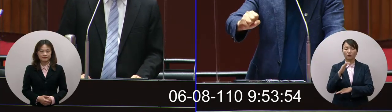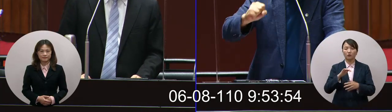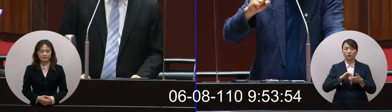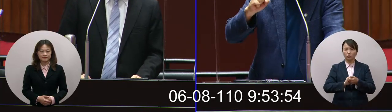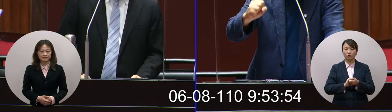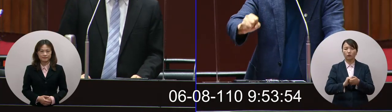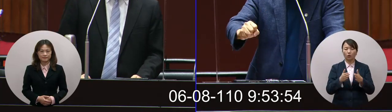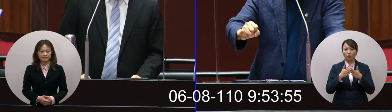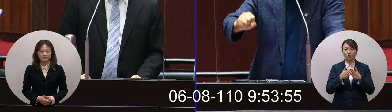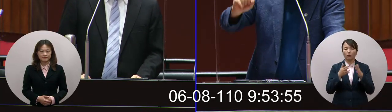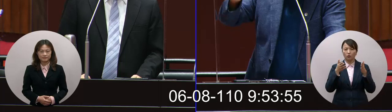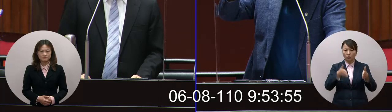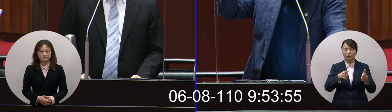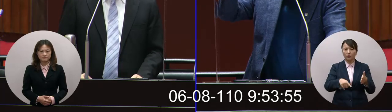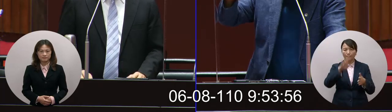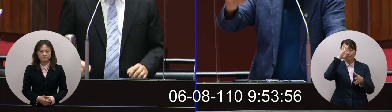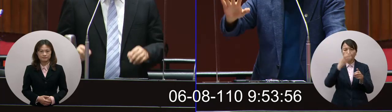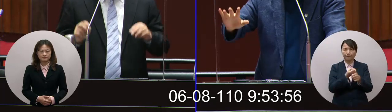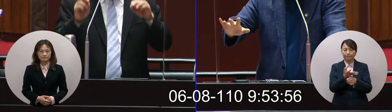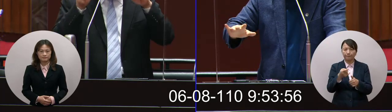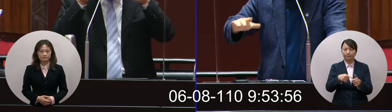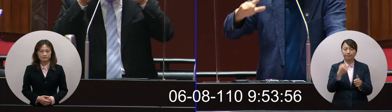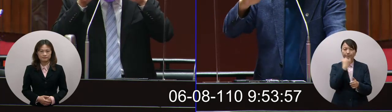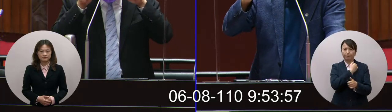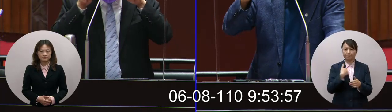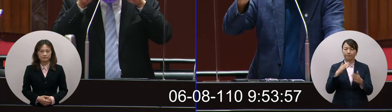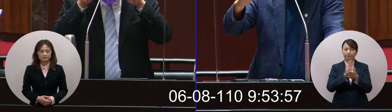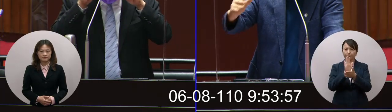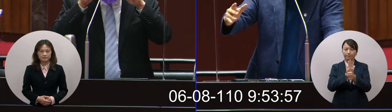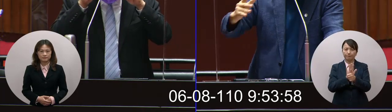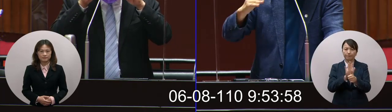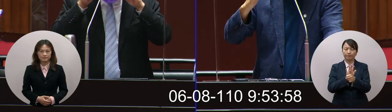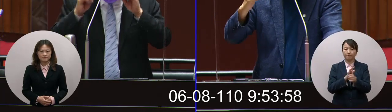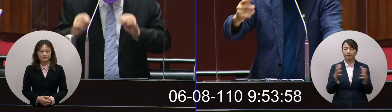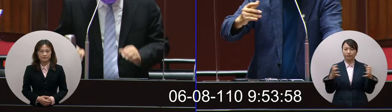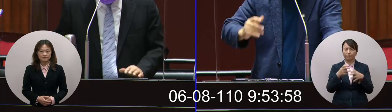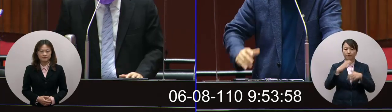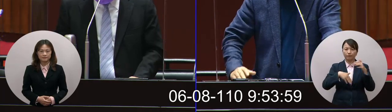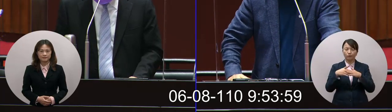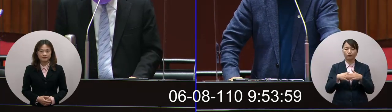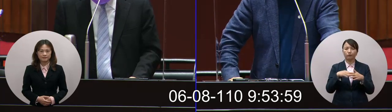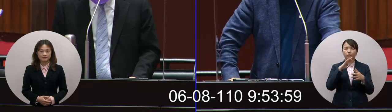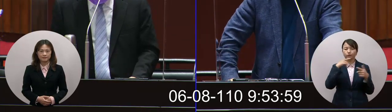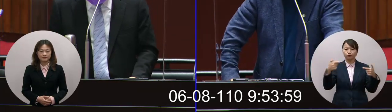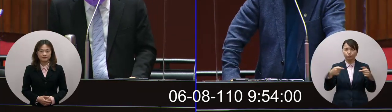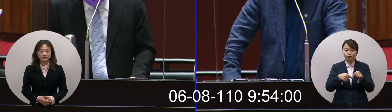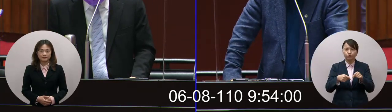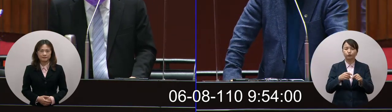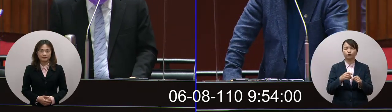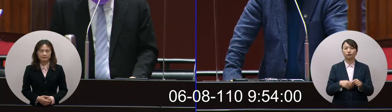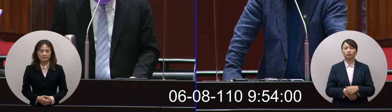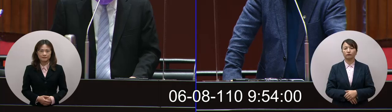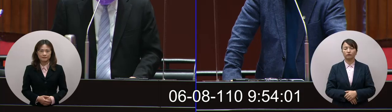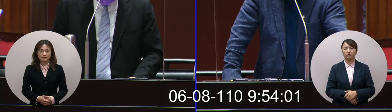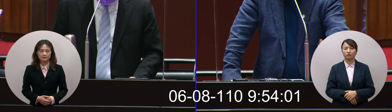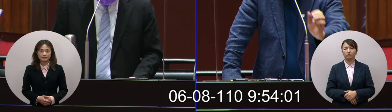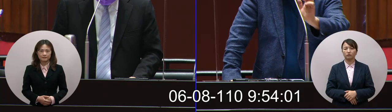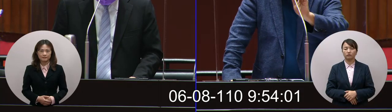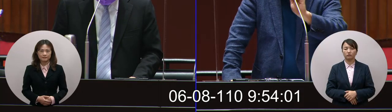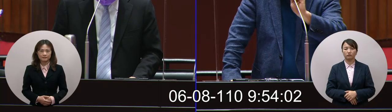一直在拼这波的疫情，看会当会让大家做伙来个渡过难关未啊？但是